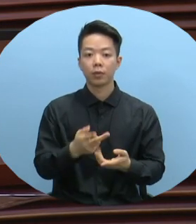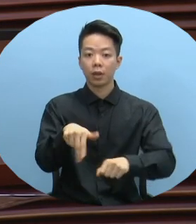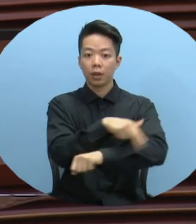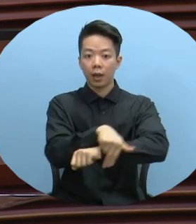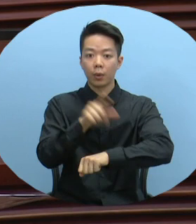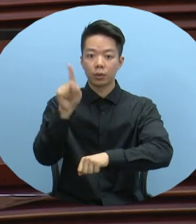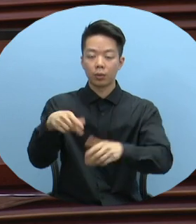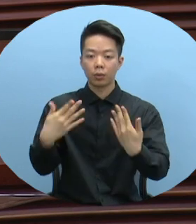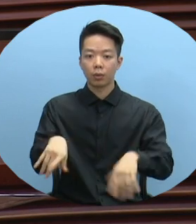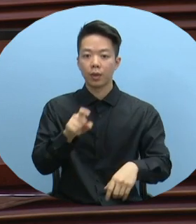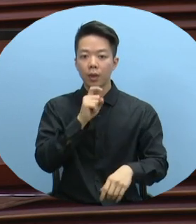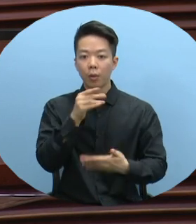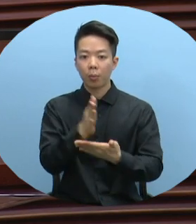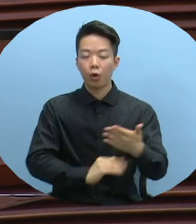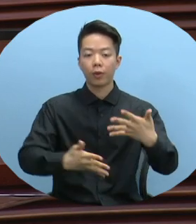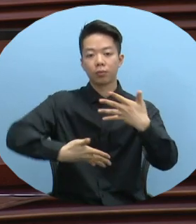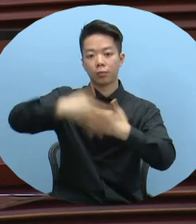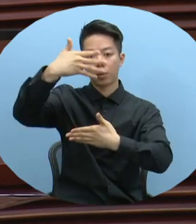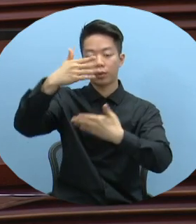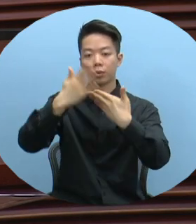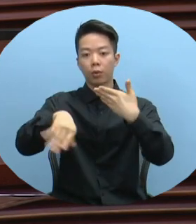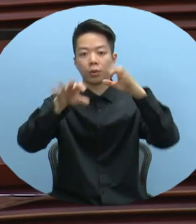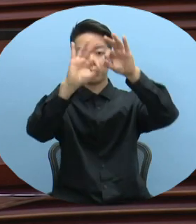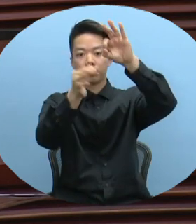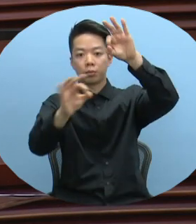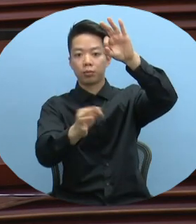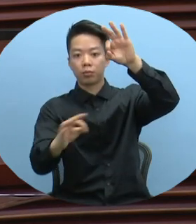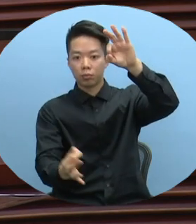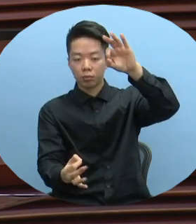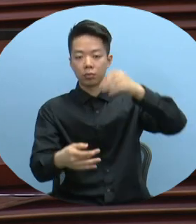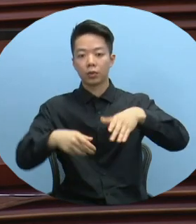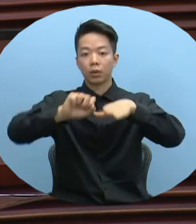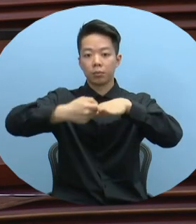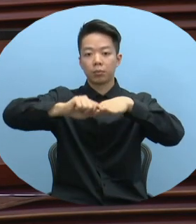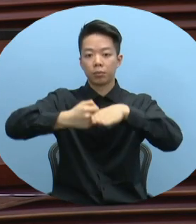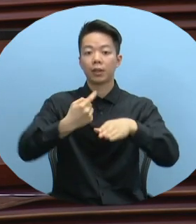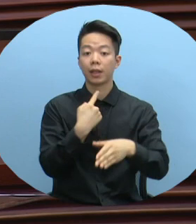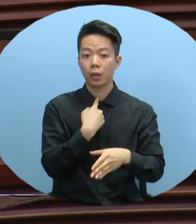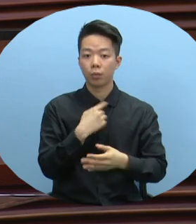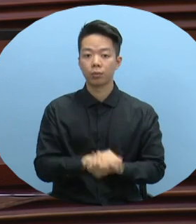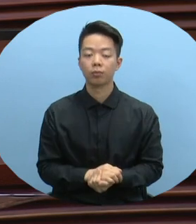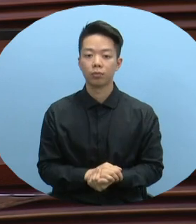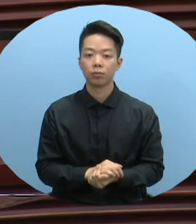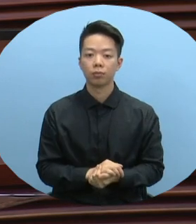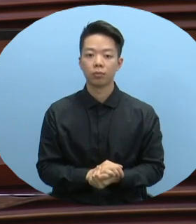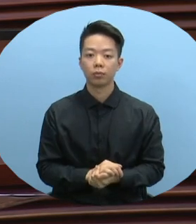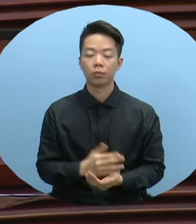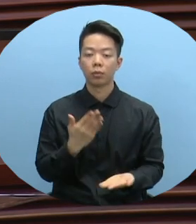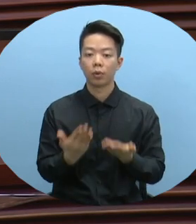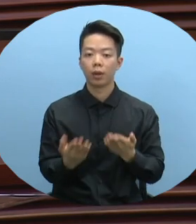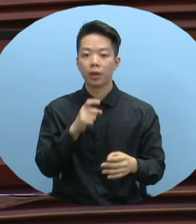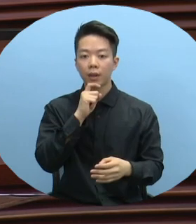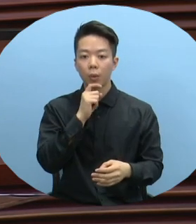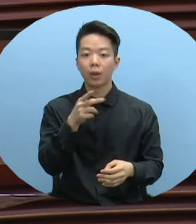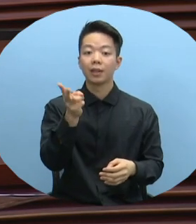有個別的樓宇需要為它的外牆排水系統進行修葺工程，估計為業界帶來可能是